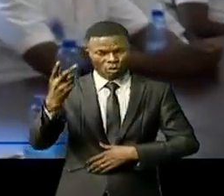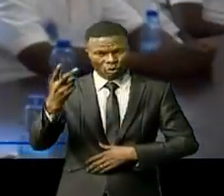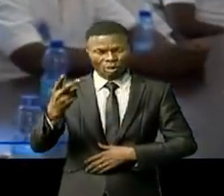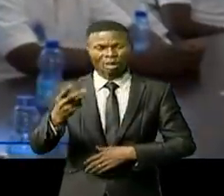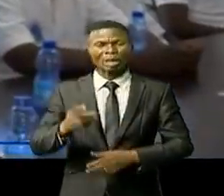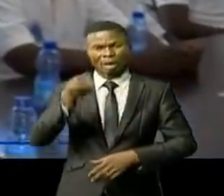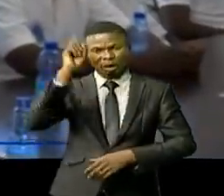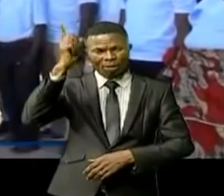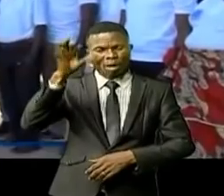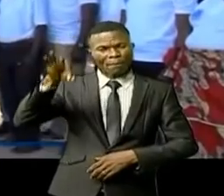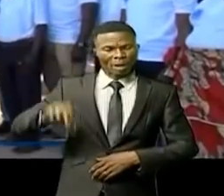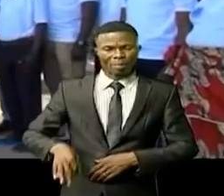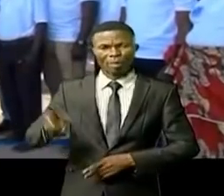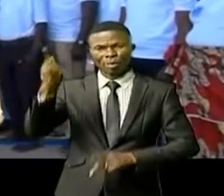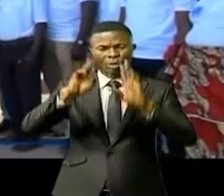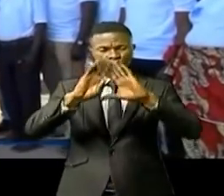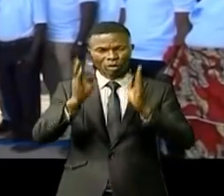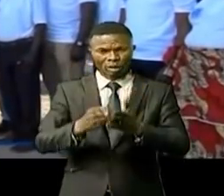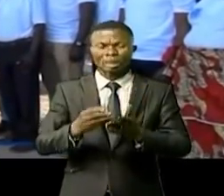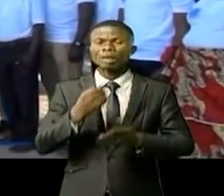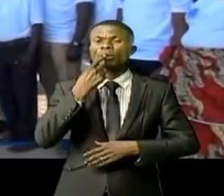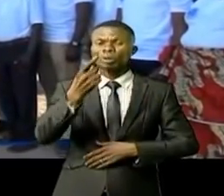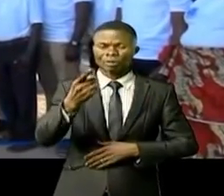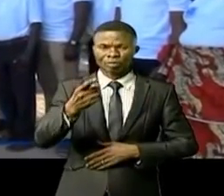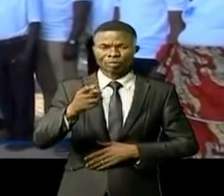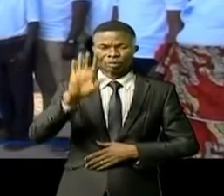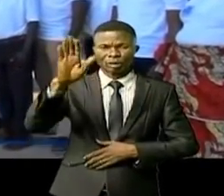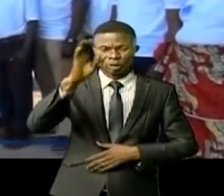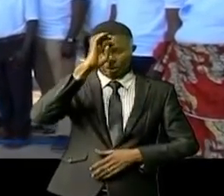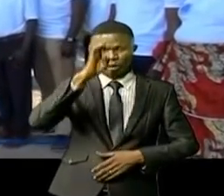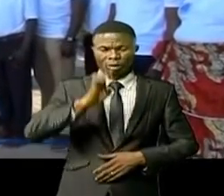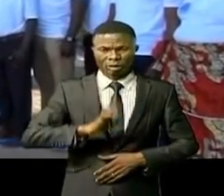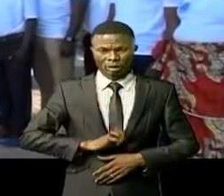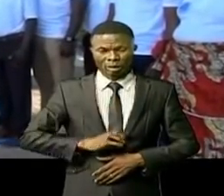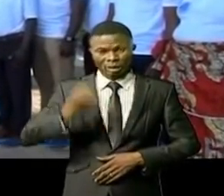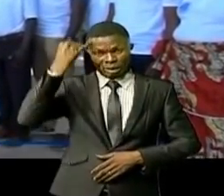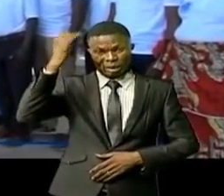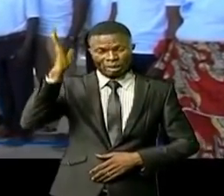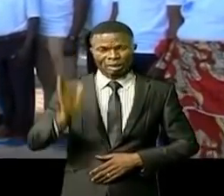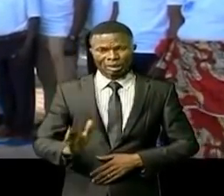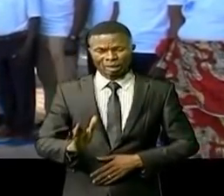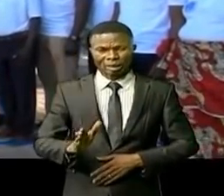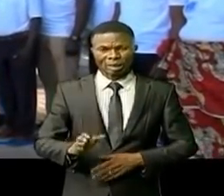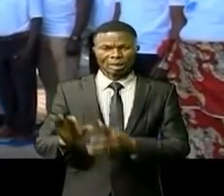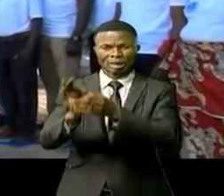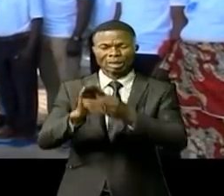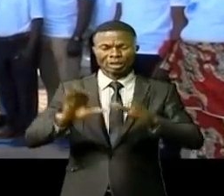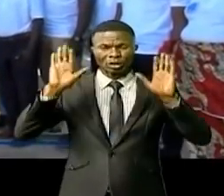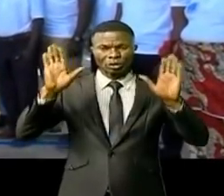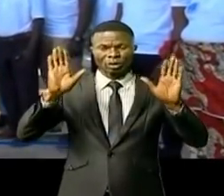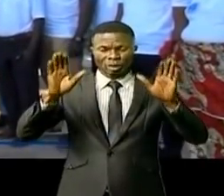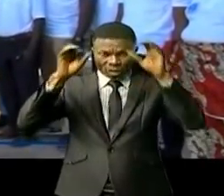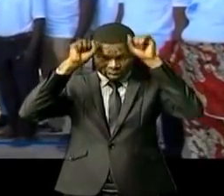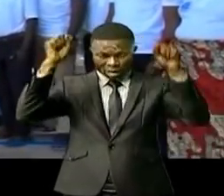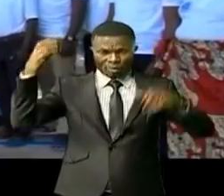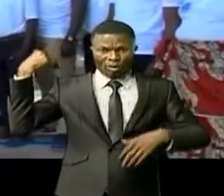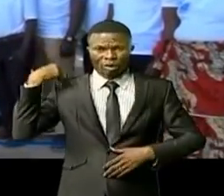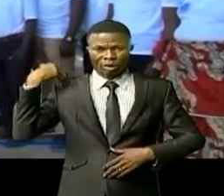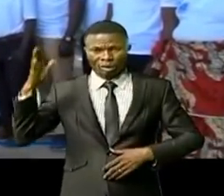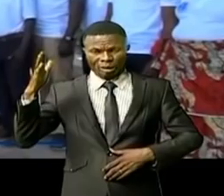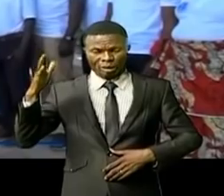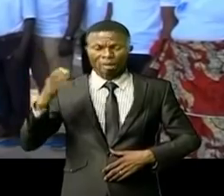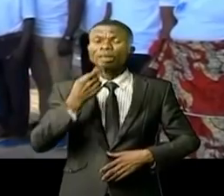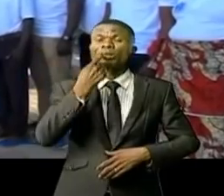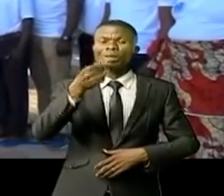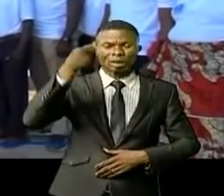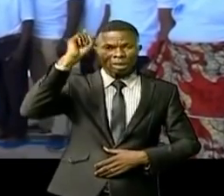avant-plan l'intérêt du peuple. J'adresse un message à son Excellence et l'initiateur de l'Union sacrée, le chef de l'État. Il avait dit